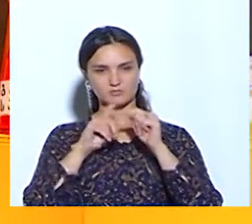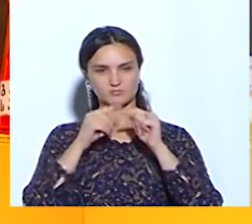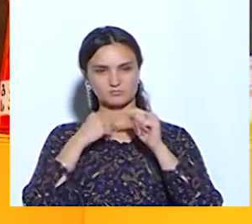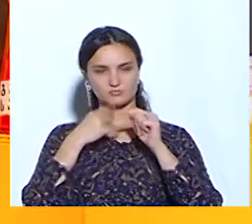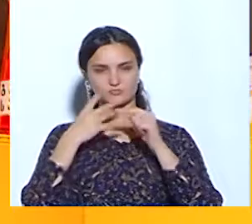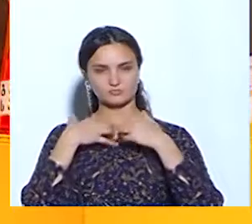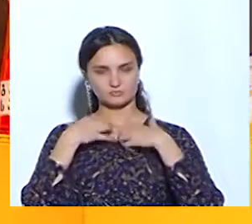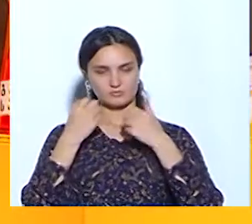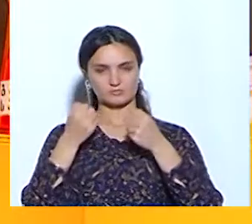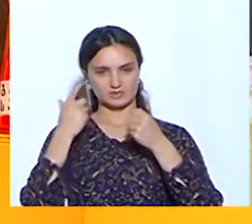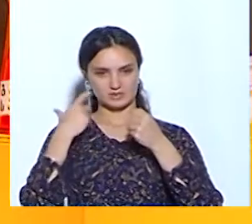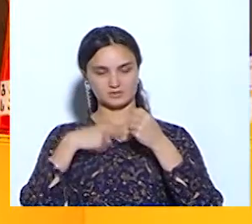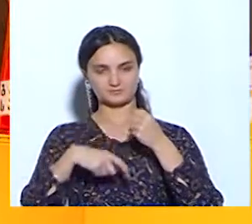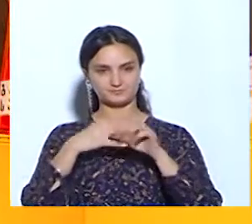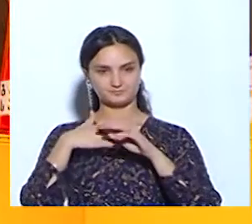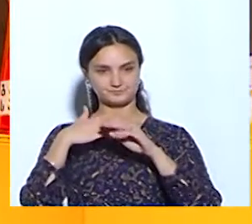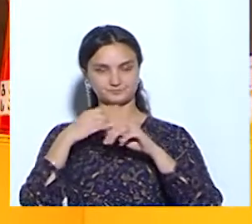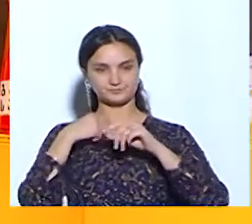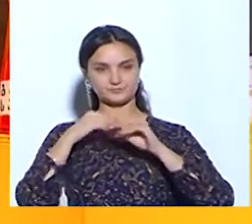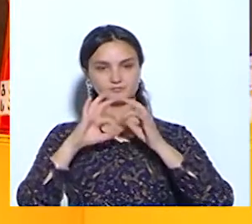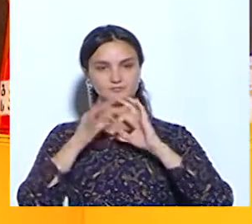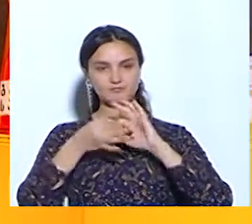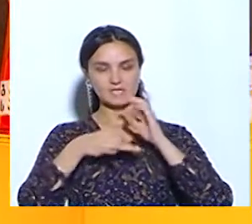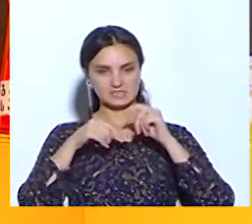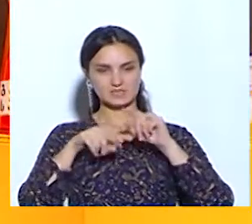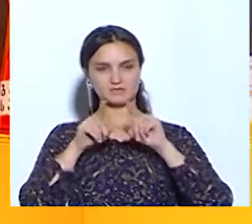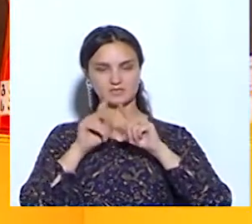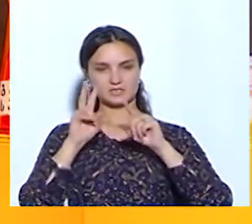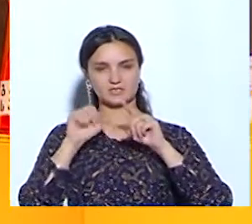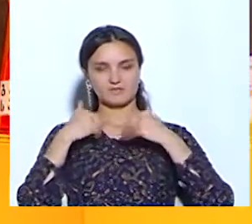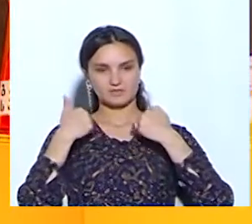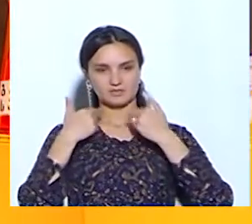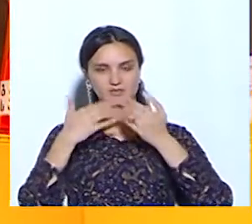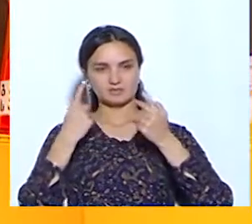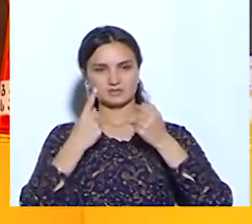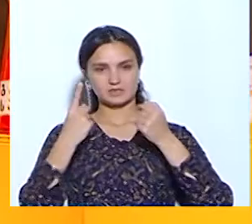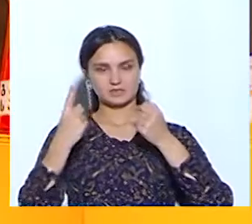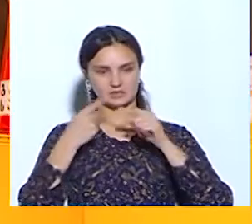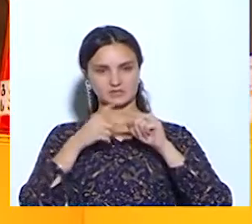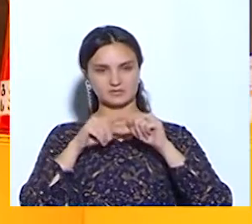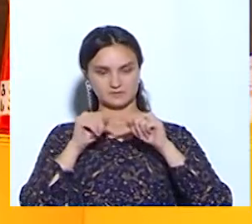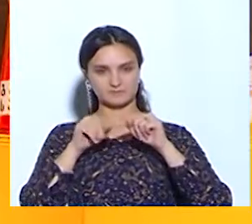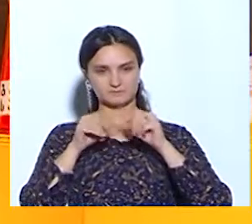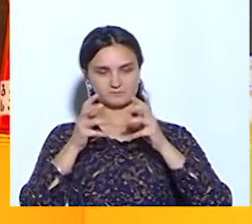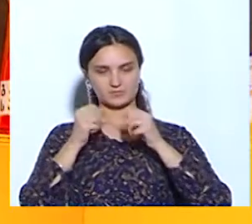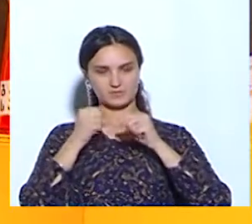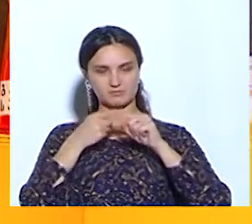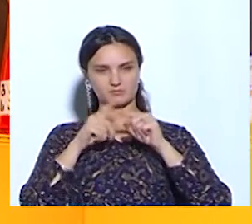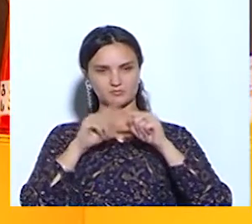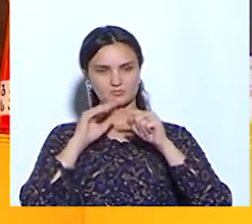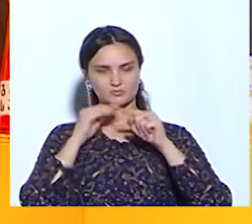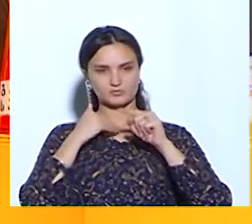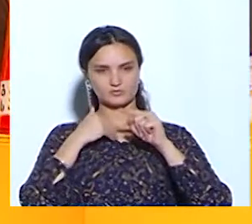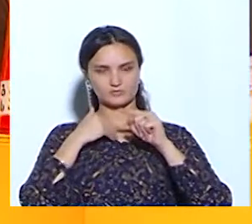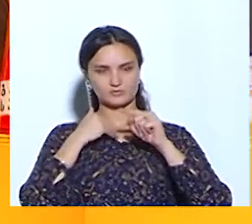ჩვენ ჯანმრთელი ფლორა გვაქვს, ჩვენი ნაწლავებიც კავიტამინის ერთ-ერთ სახეს გამოიმუშავებს. ამიტომ, როდესაც